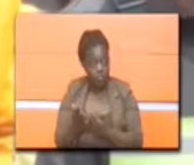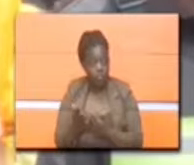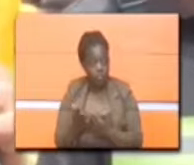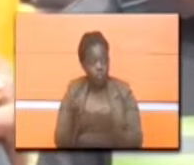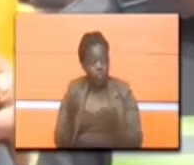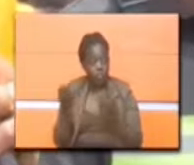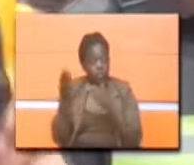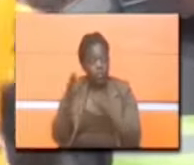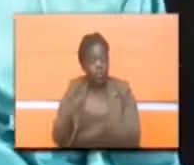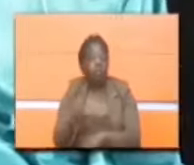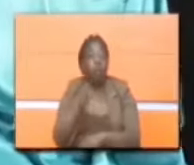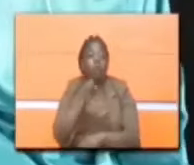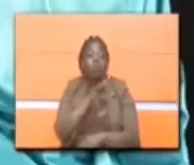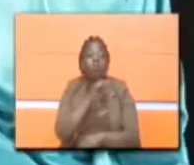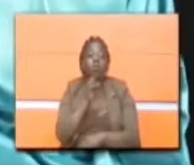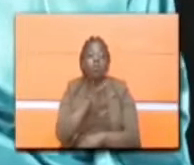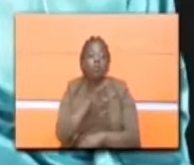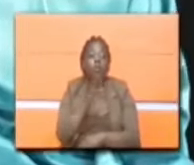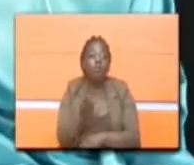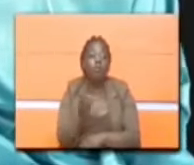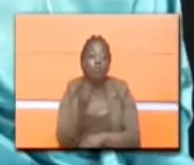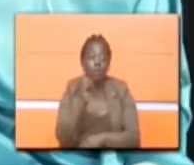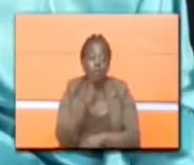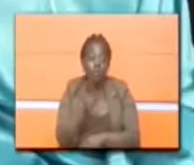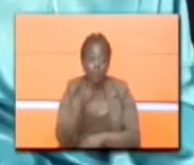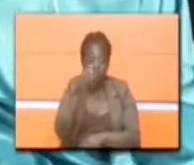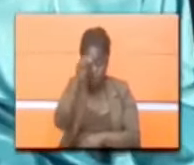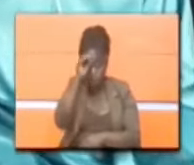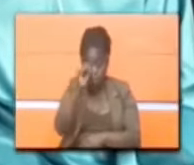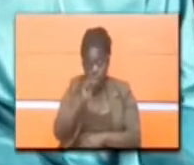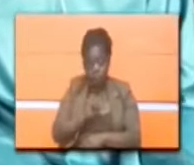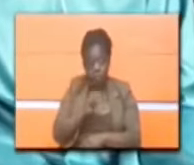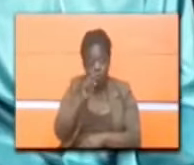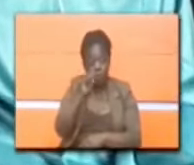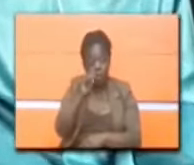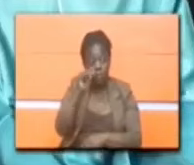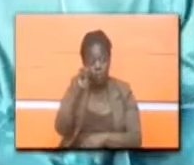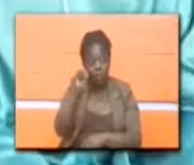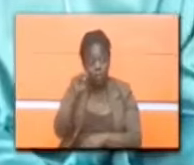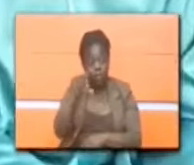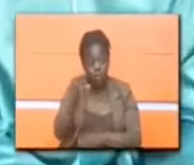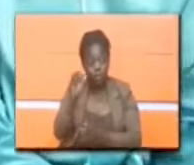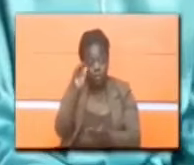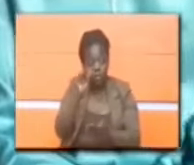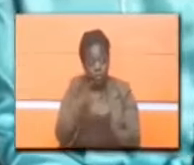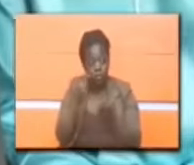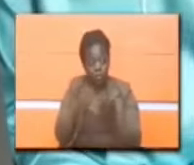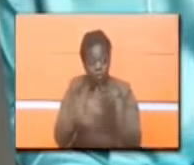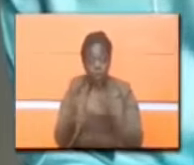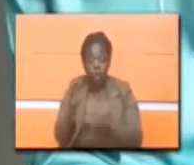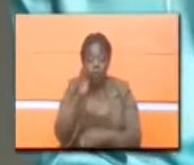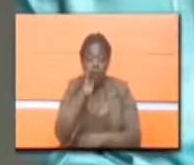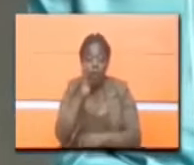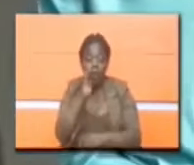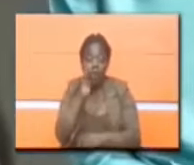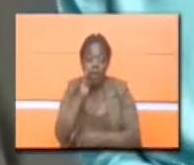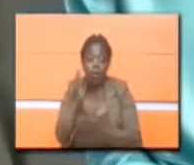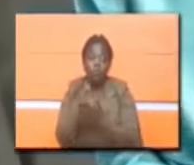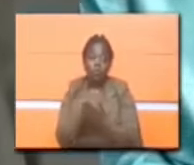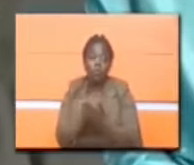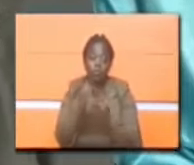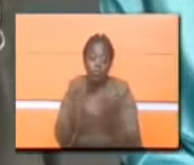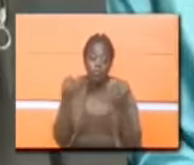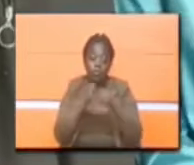Mirundi afuda kokulima. Onera alabudde mulekwa Joseph Tamale Mirundi Junior okukendeza ku pokopoko kubanga kati